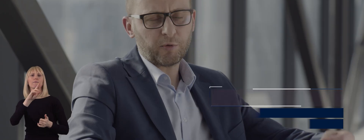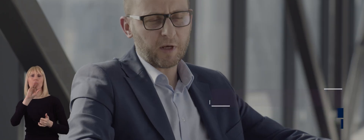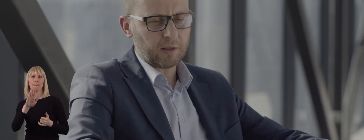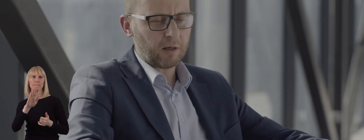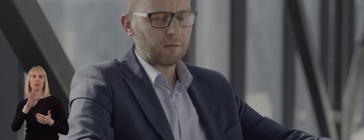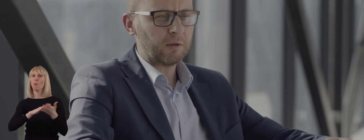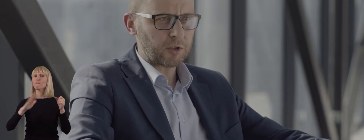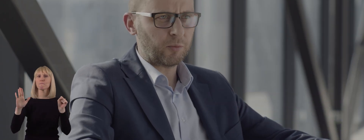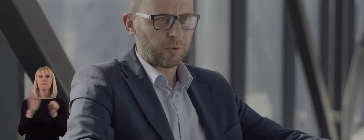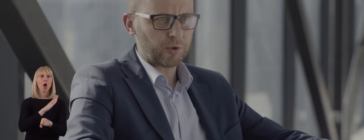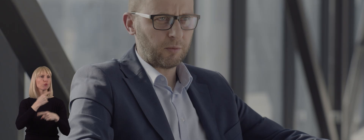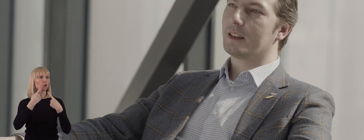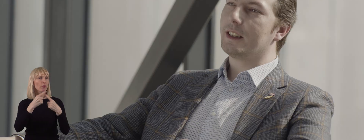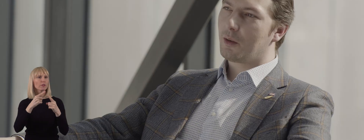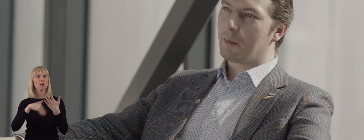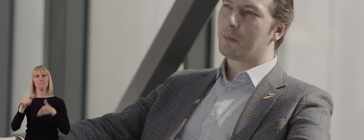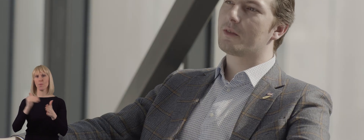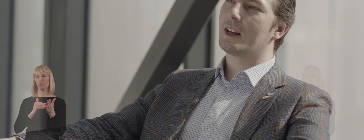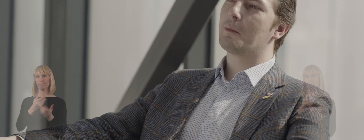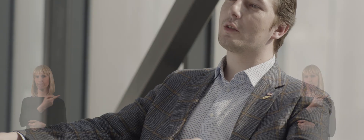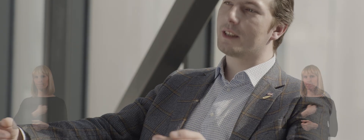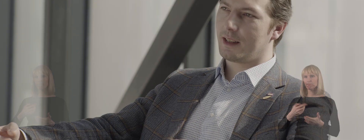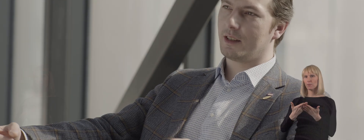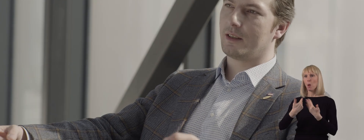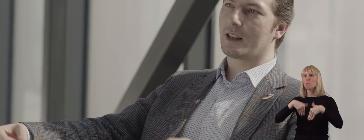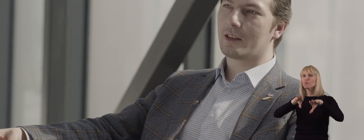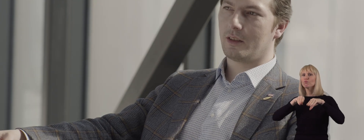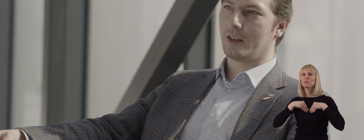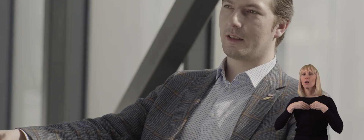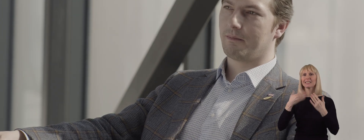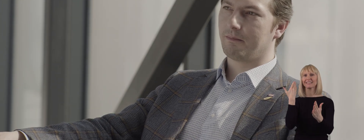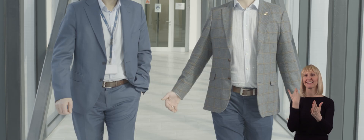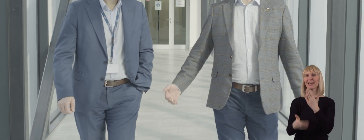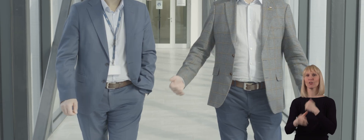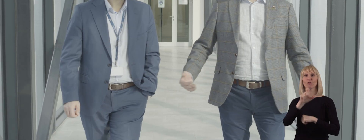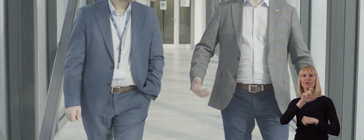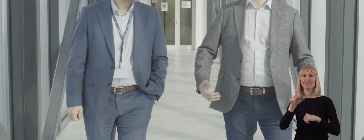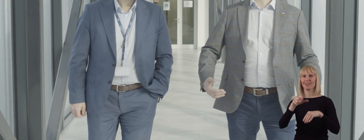pełni, odpowiada naszym potrzebom. InnerWeb pozwala nam odzyskać stracony czas.